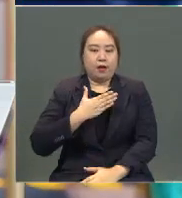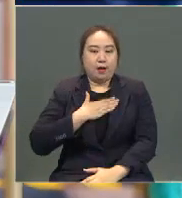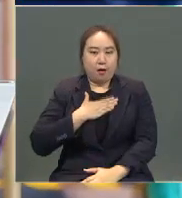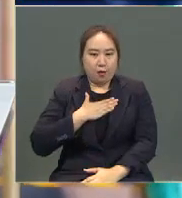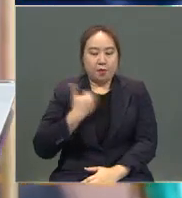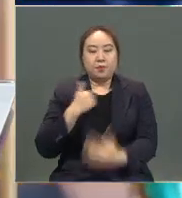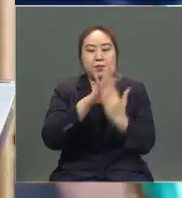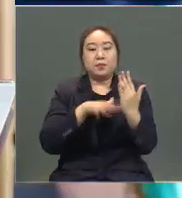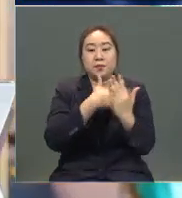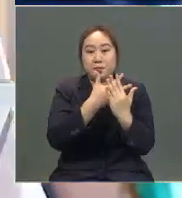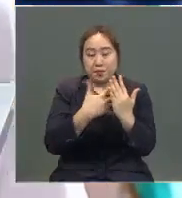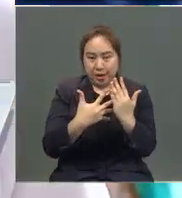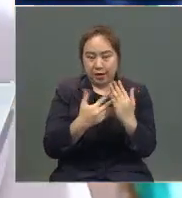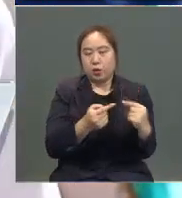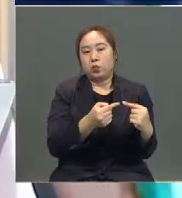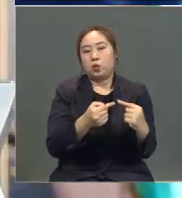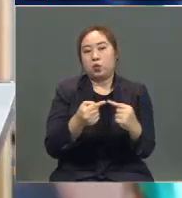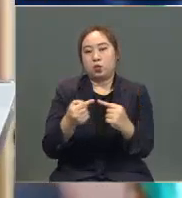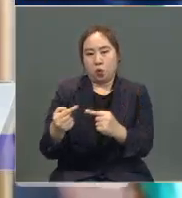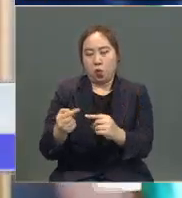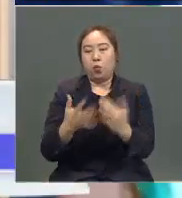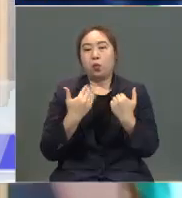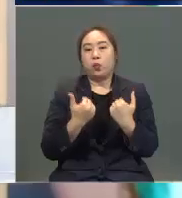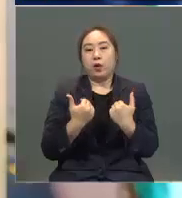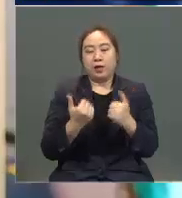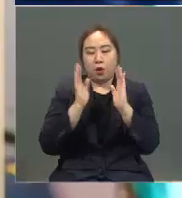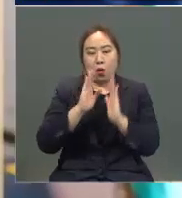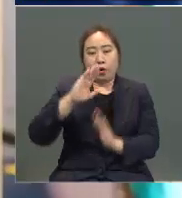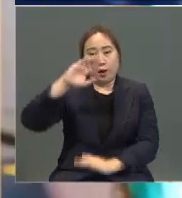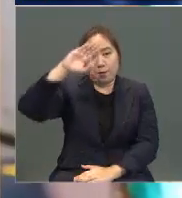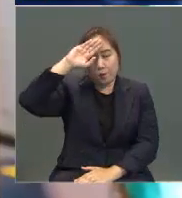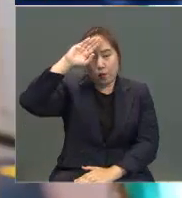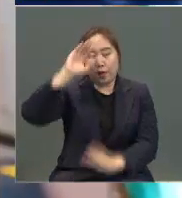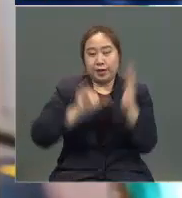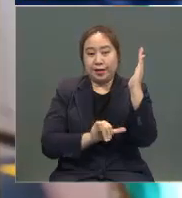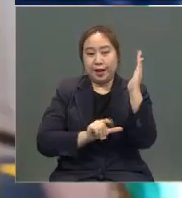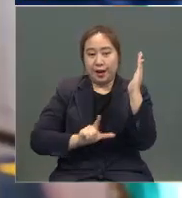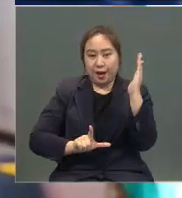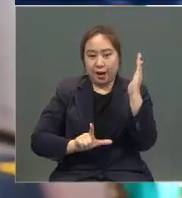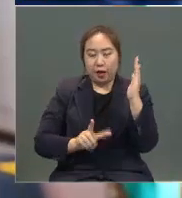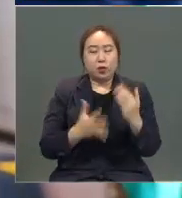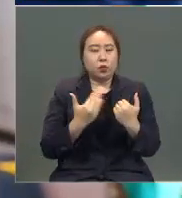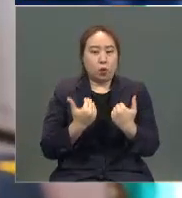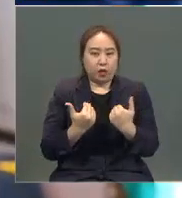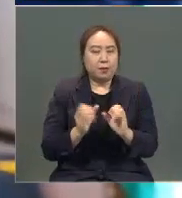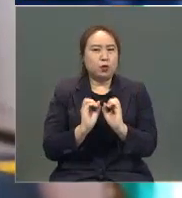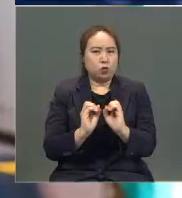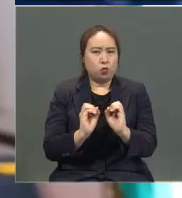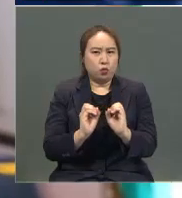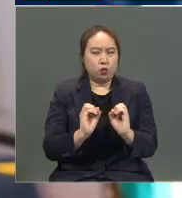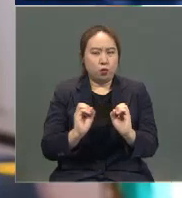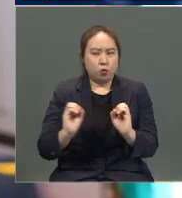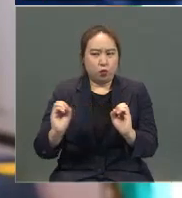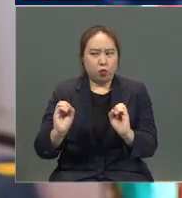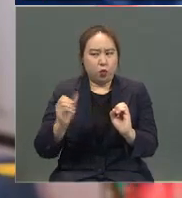มีนโยบายในการคัดกรองต่อไปนะครับเนื่องจากวันนี้เองเนี่ยคนไข้ภายในจังหวัดยะลาเราว่าเป็นศูนย์มาเป็น